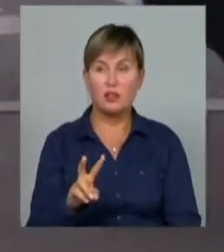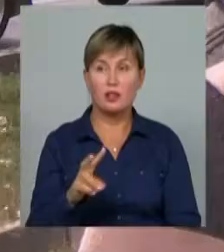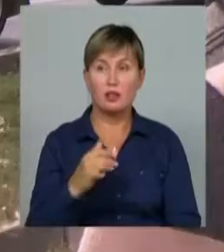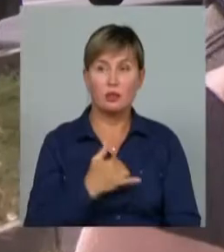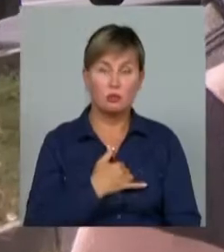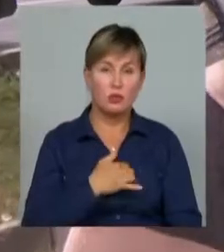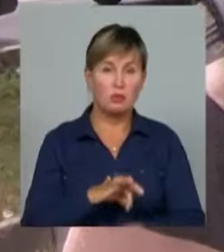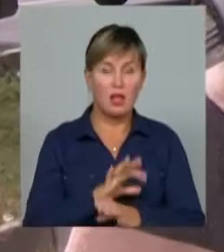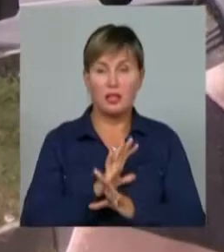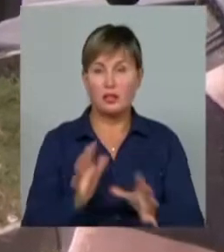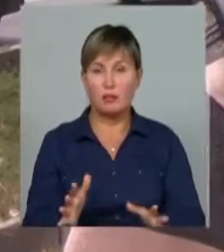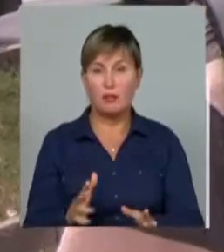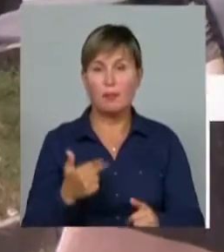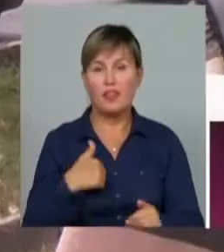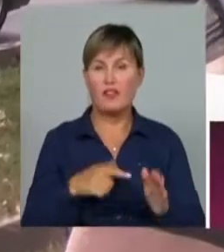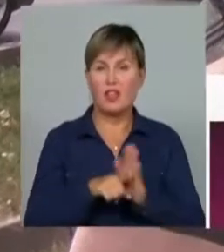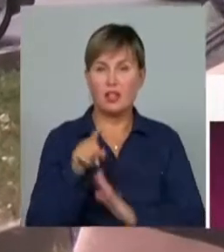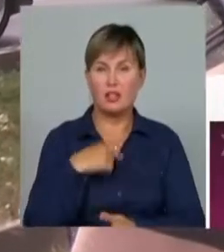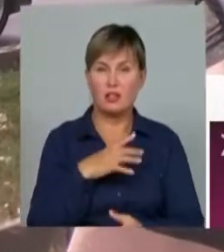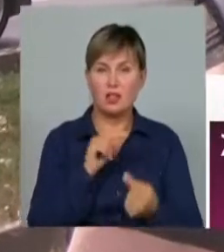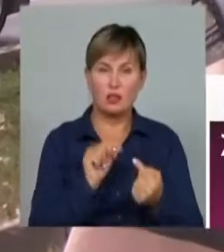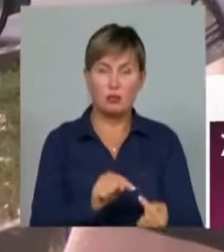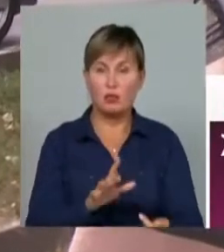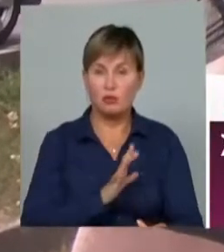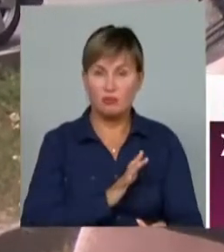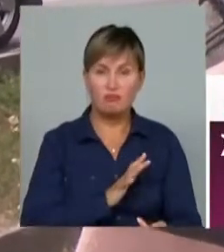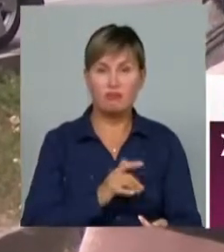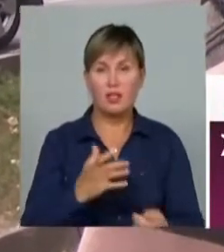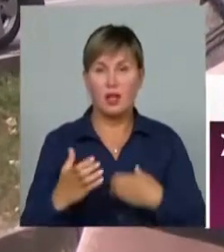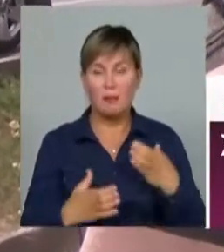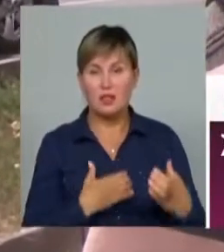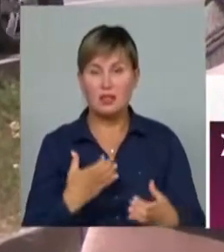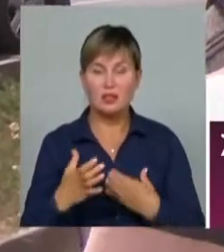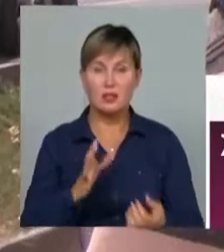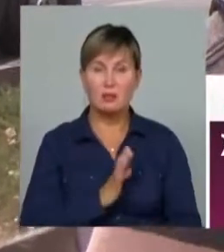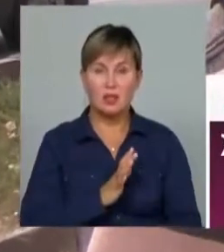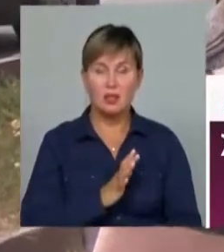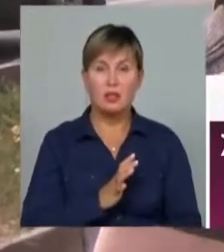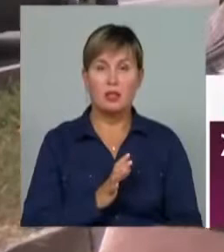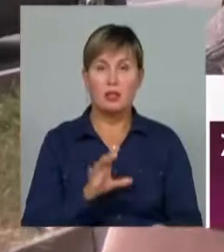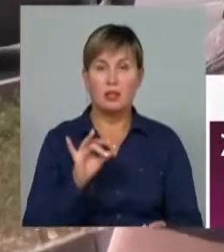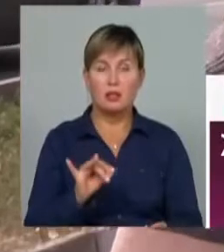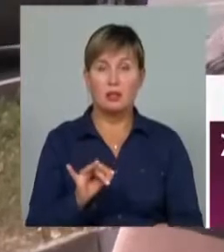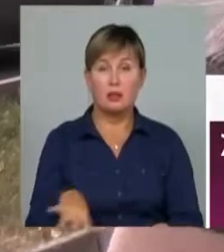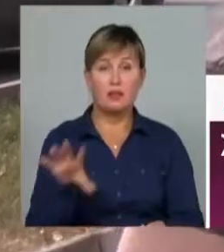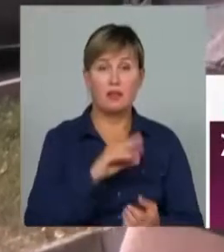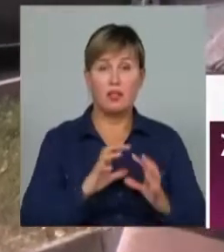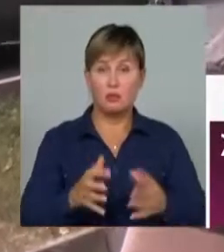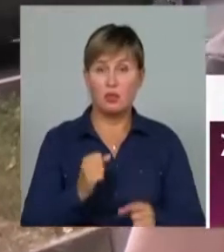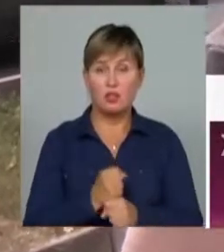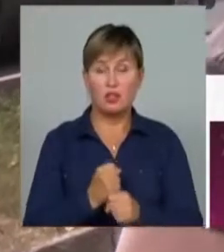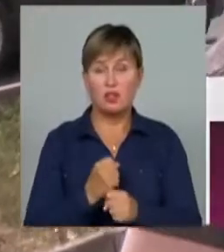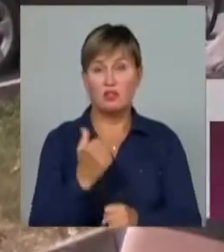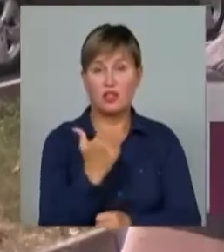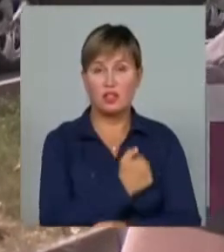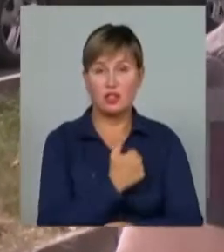не было. Вначале, да, относился так бы с опасением. Ну, как бы весь мир делает вакцинацию, так